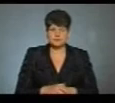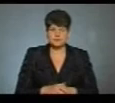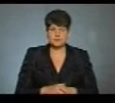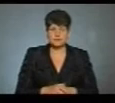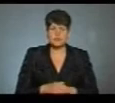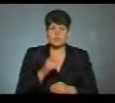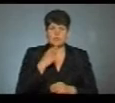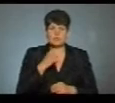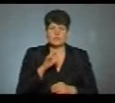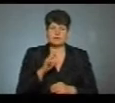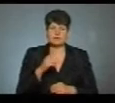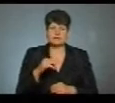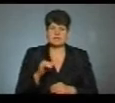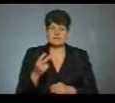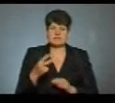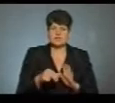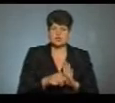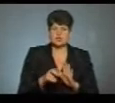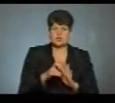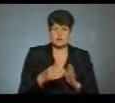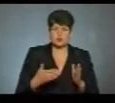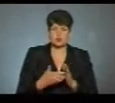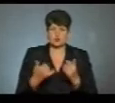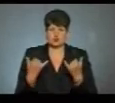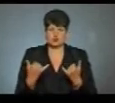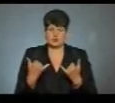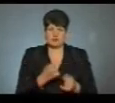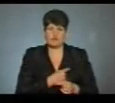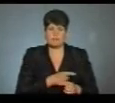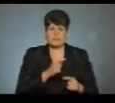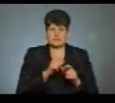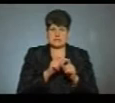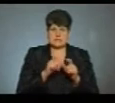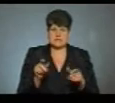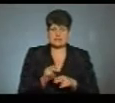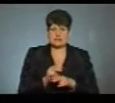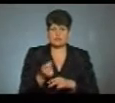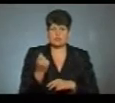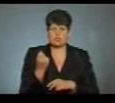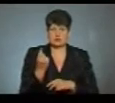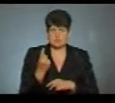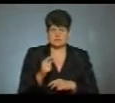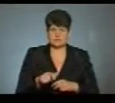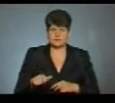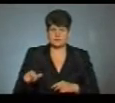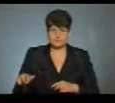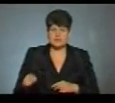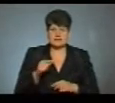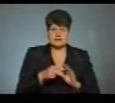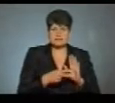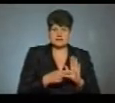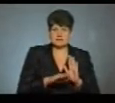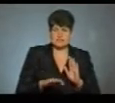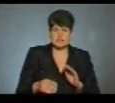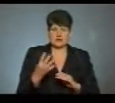За словами Ольги Дивоняк, з 26 березня до сьогодні в медзакладі від коронавірусу лікувалися 11 пацієнтів. З них 7 дітей